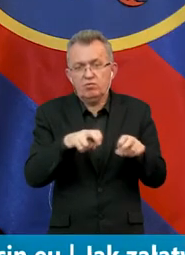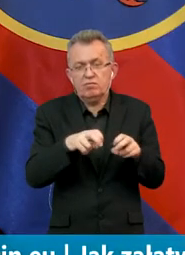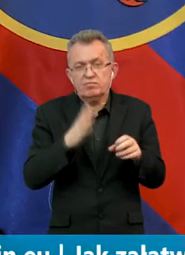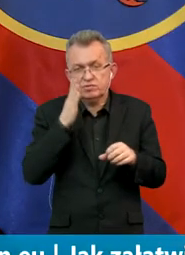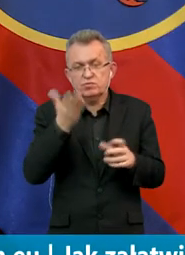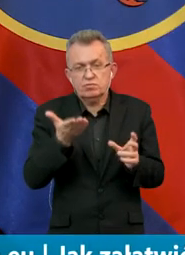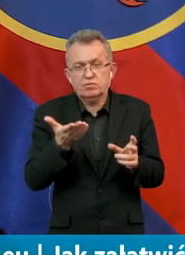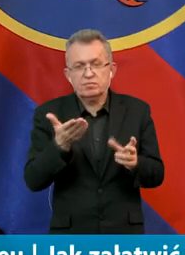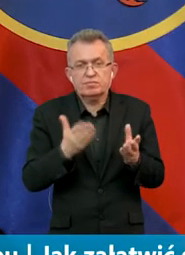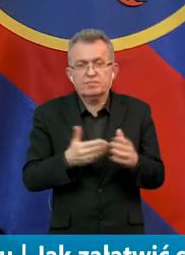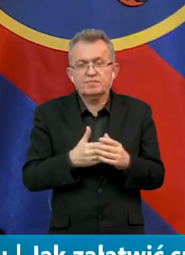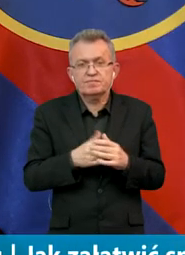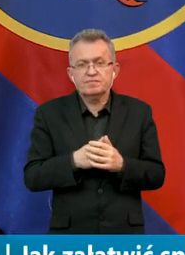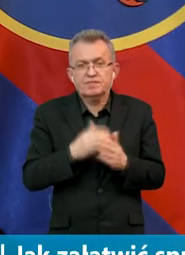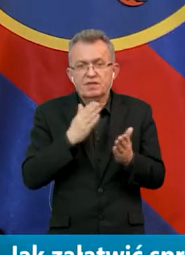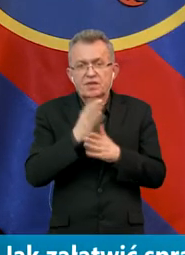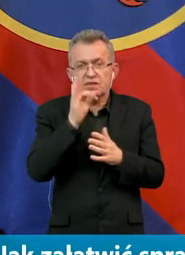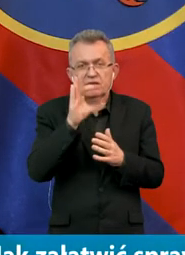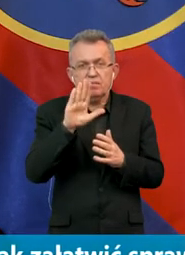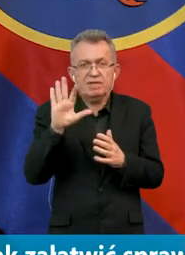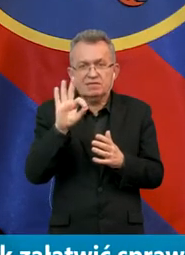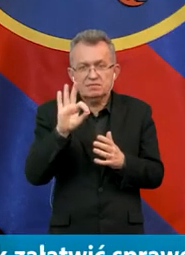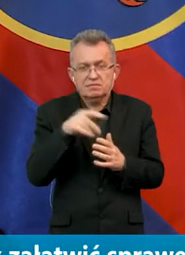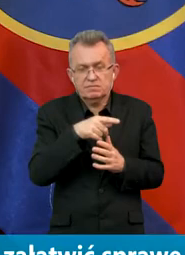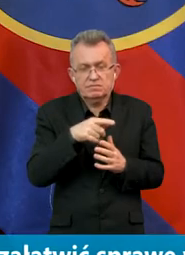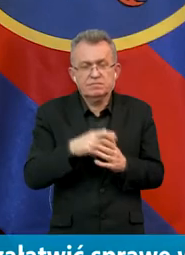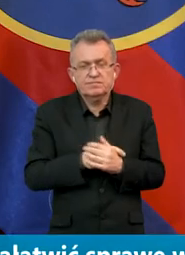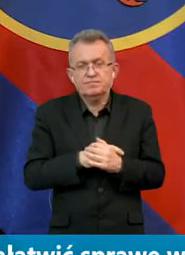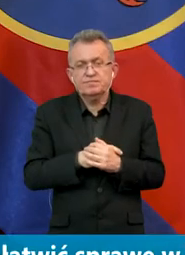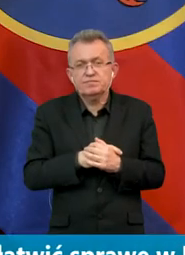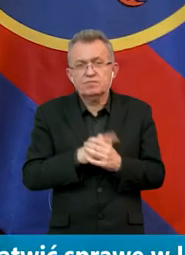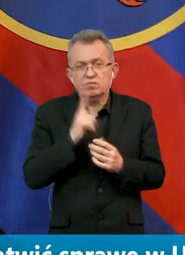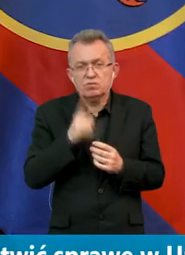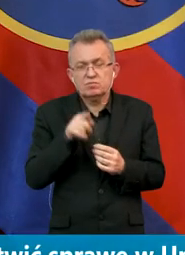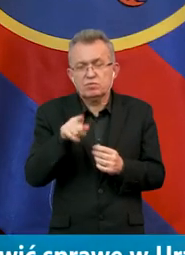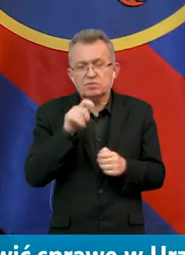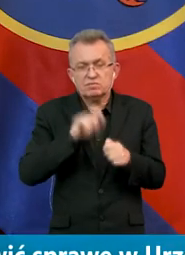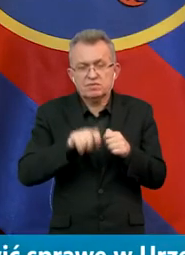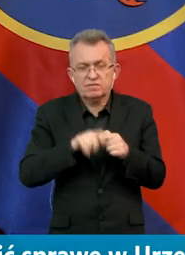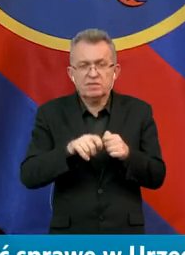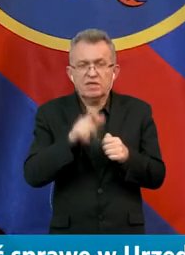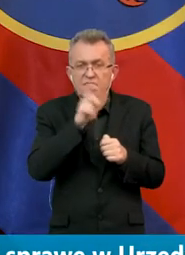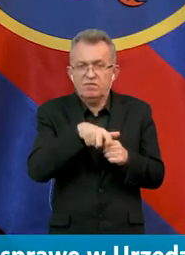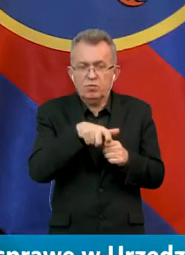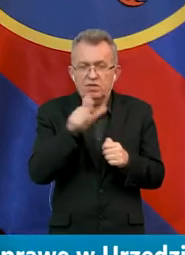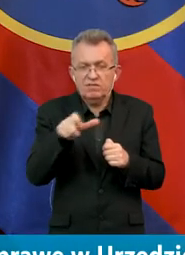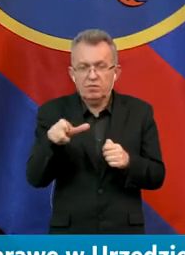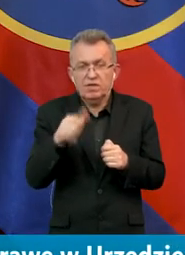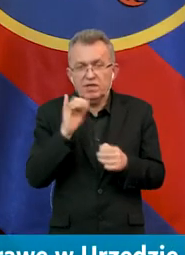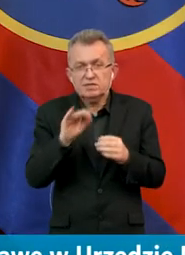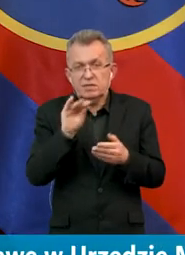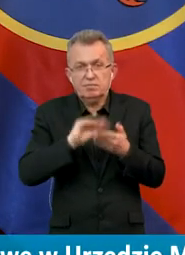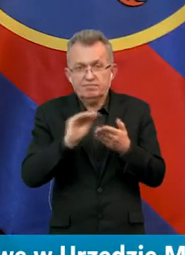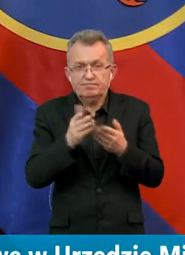przez TBS Szczeciński. Musimy tę sprawę rozpatrzyć indywidualnie, oczywiście jeśli pani napisze do